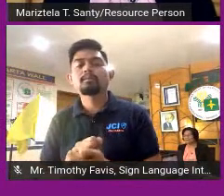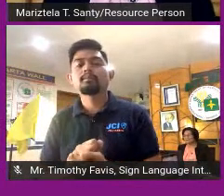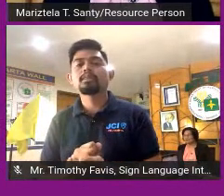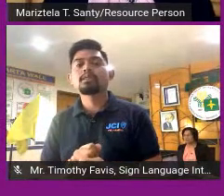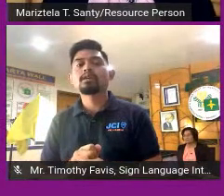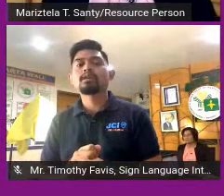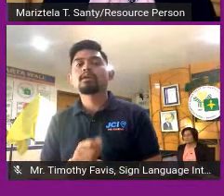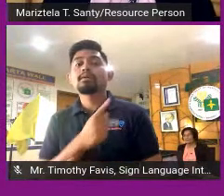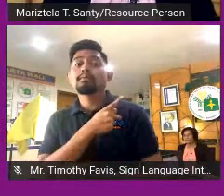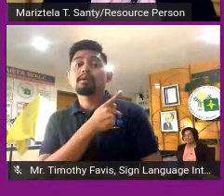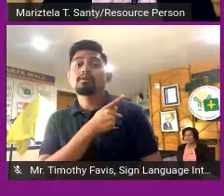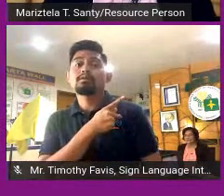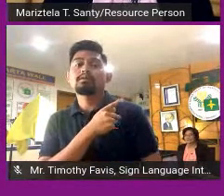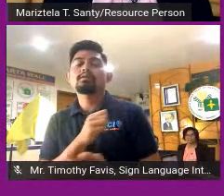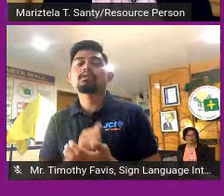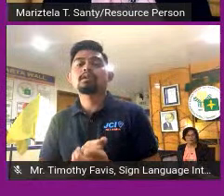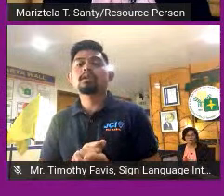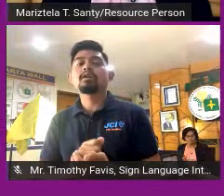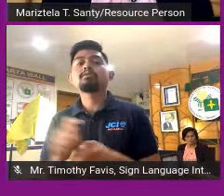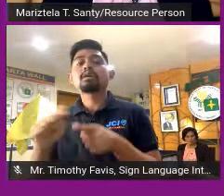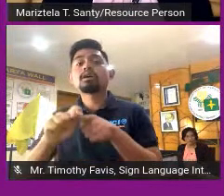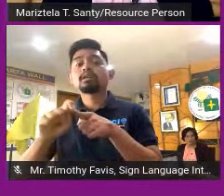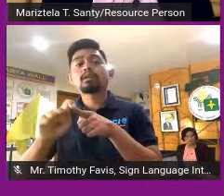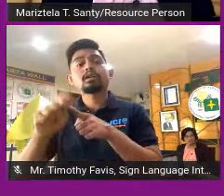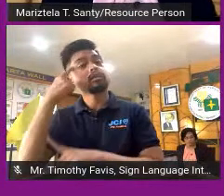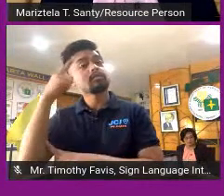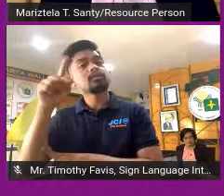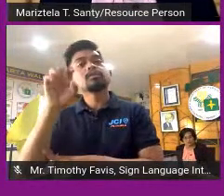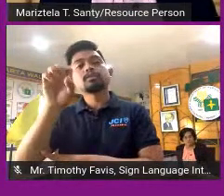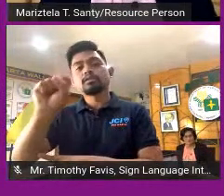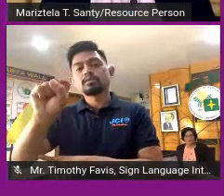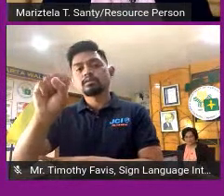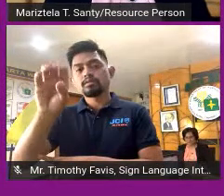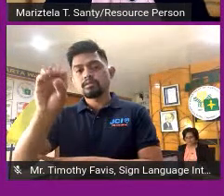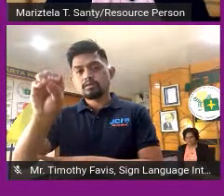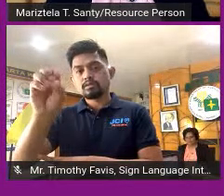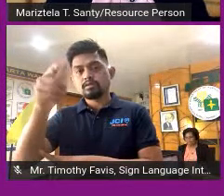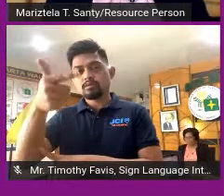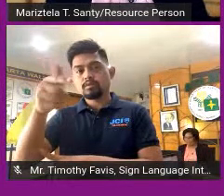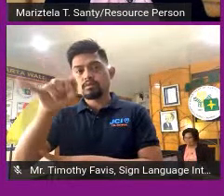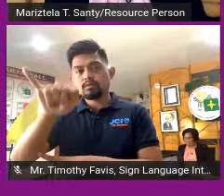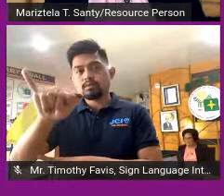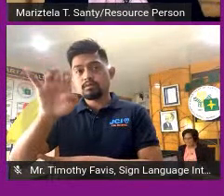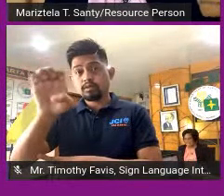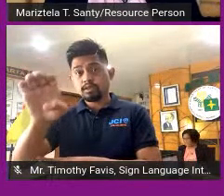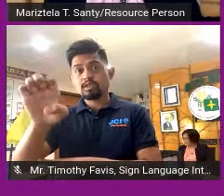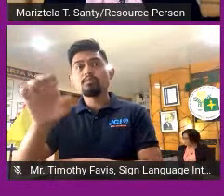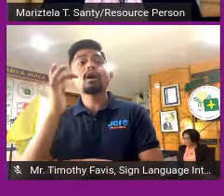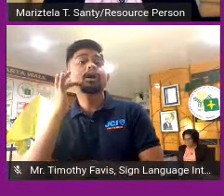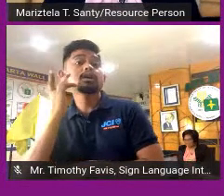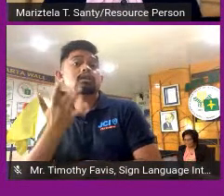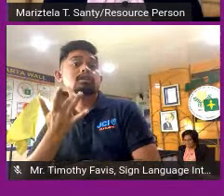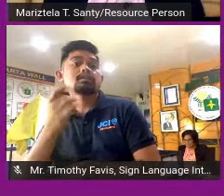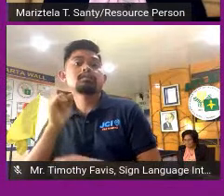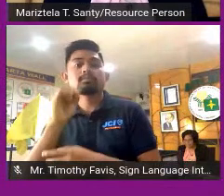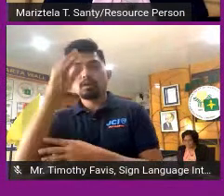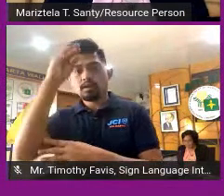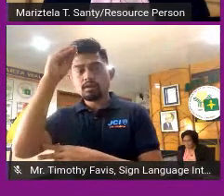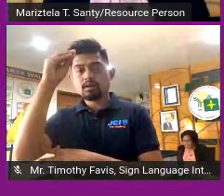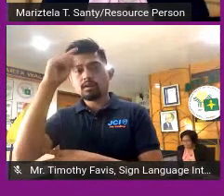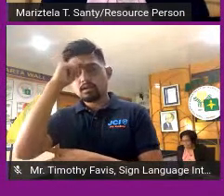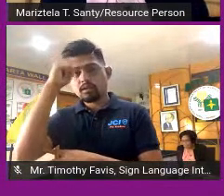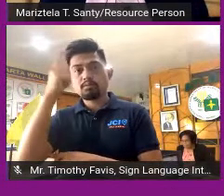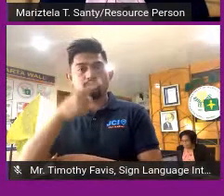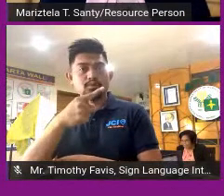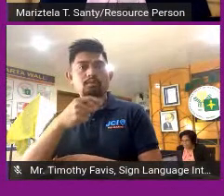mga experts or specialized trainings for SOG. Okay po. So meron pa din po ditong katanungan, isa